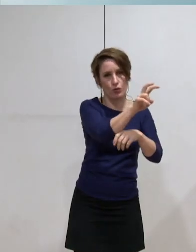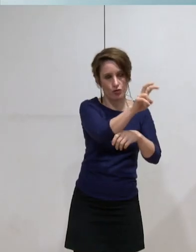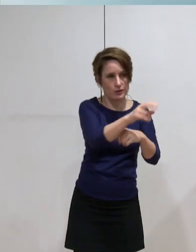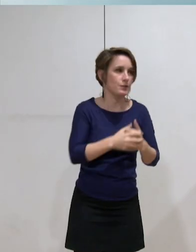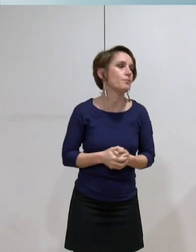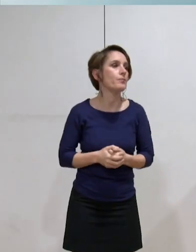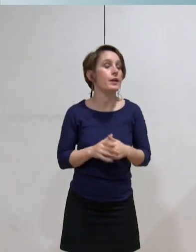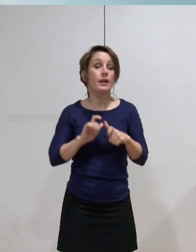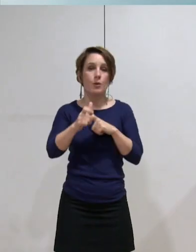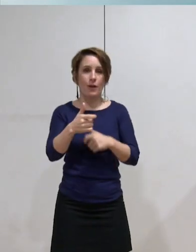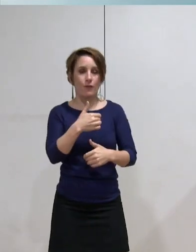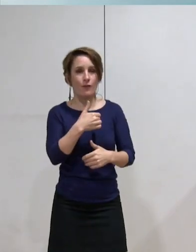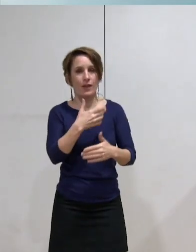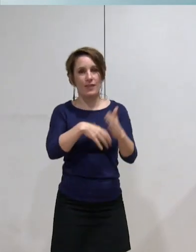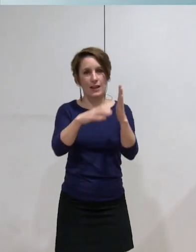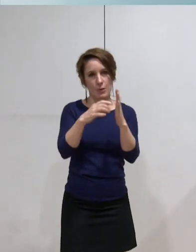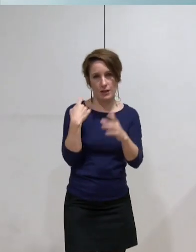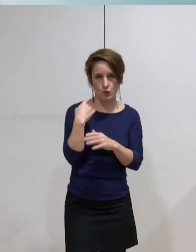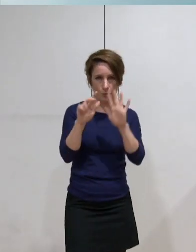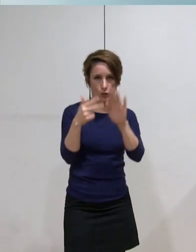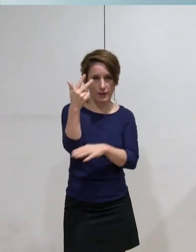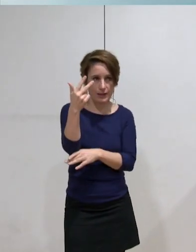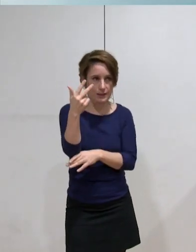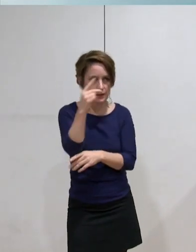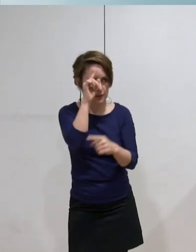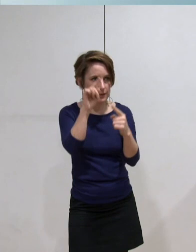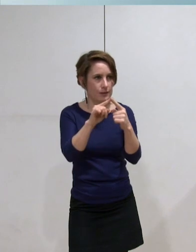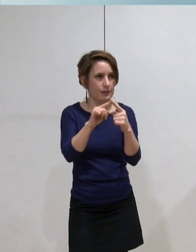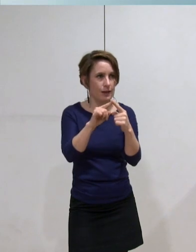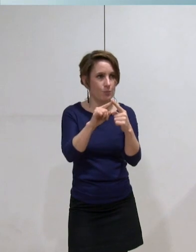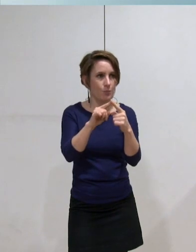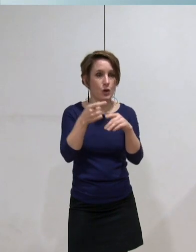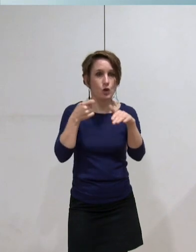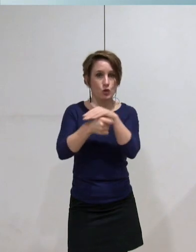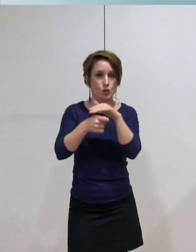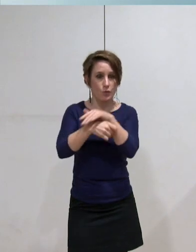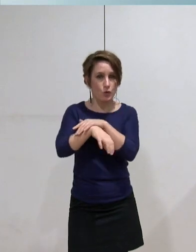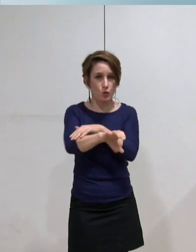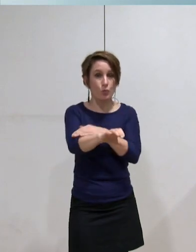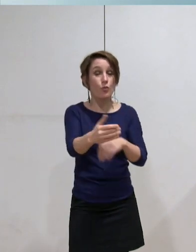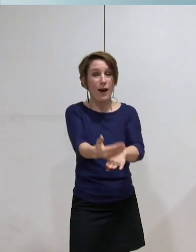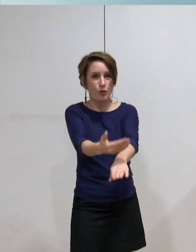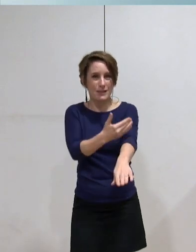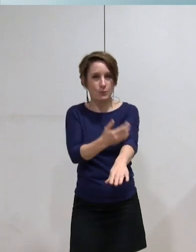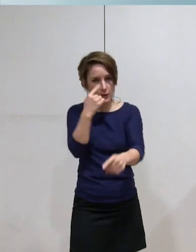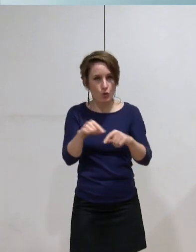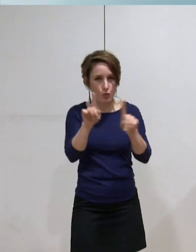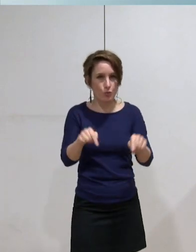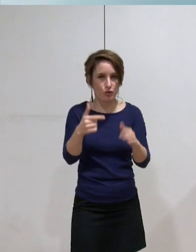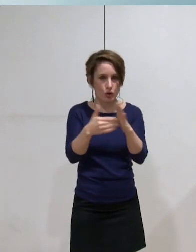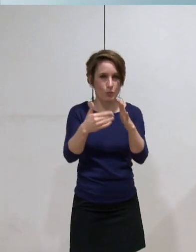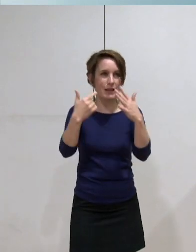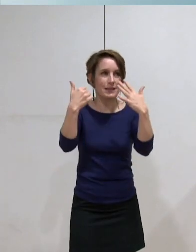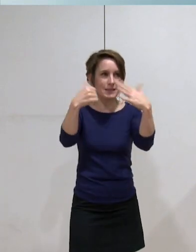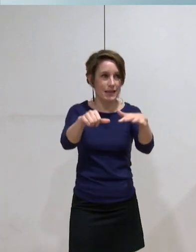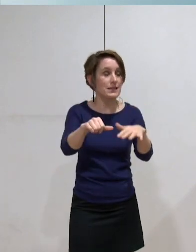enfin la délibération numéro 13 sur l'affectation des subvention par anticipation pour le budget 2016 monsieur Safar vous